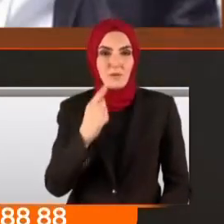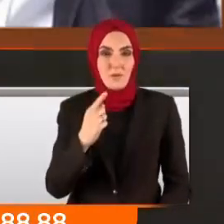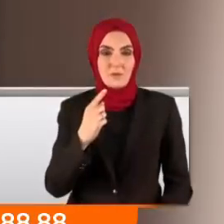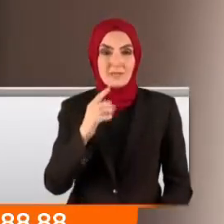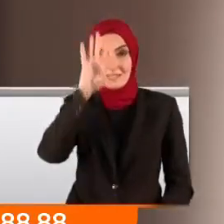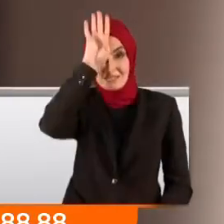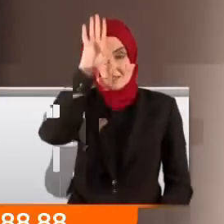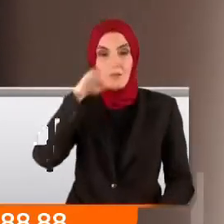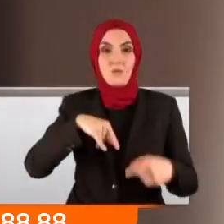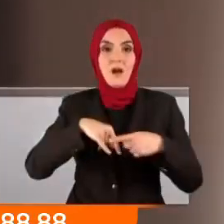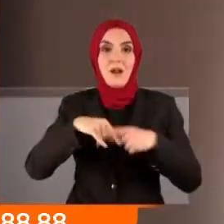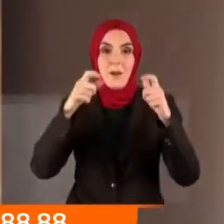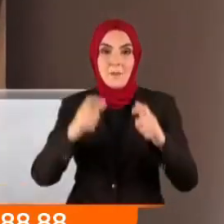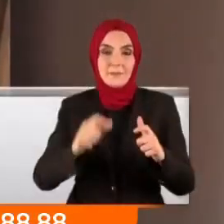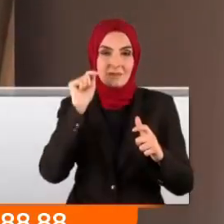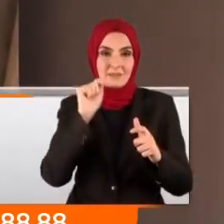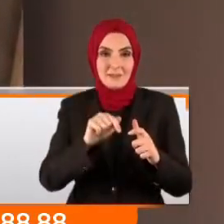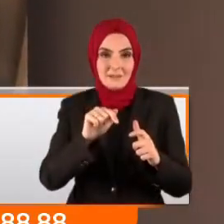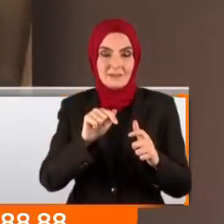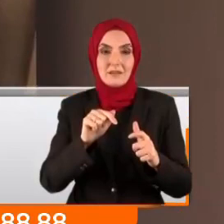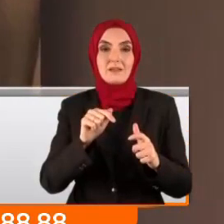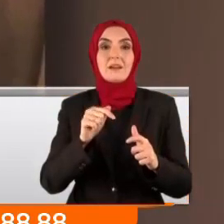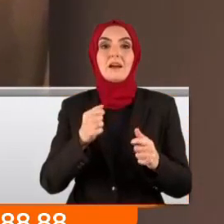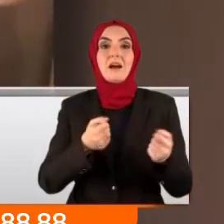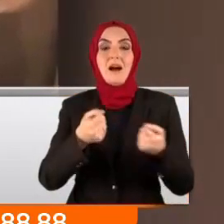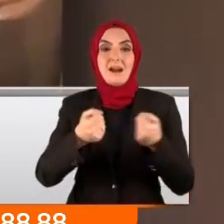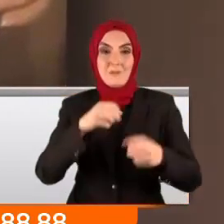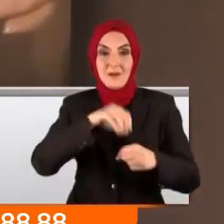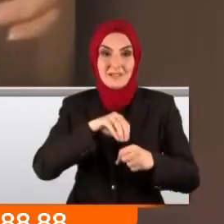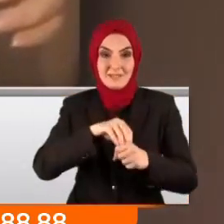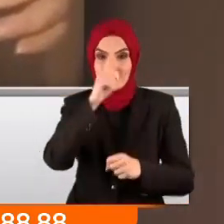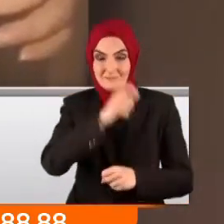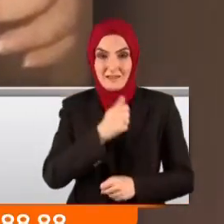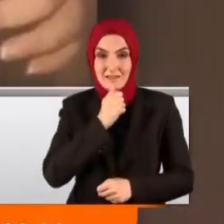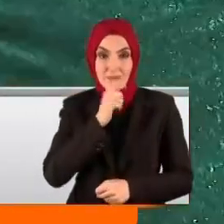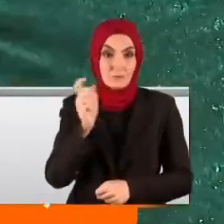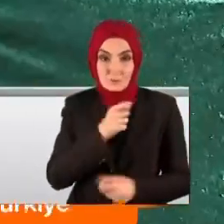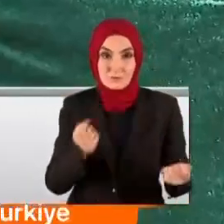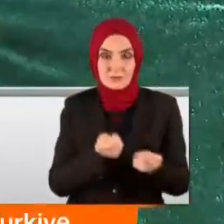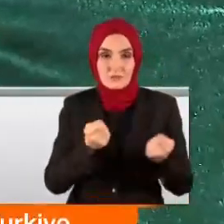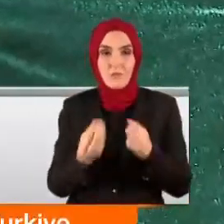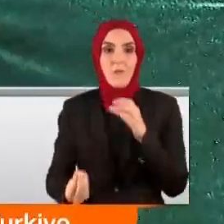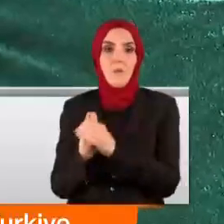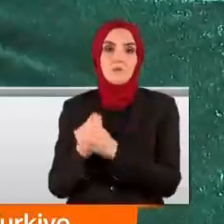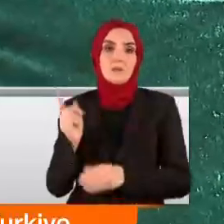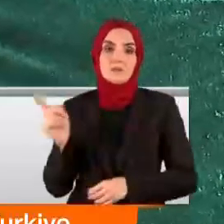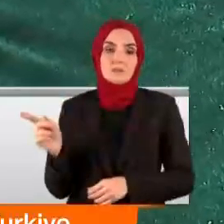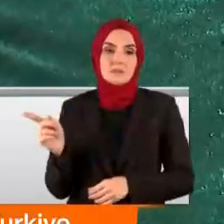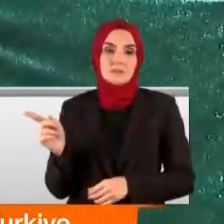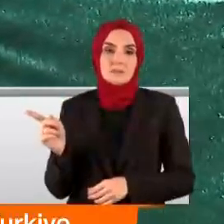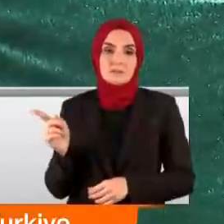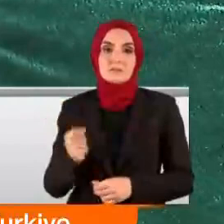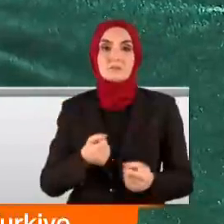aracın sürücüsüne ulaşmaya çalıştığı sırada ortaya çıkmıştı. Sürücü Nurettin Yıldız'ın eşi Esra Yıldız, Avcılar'daki